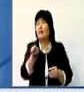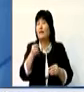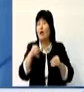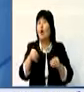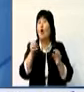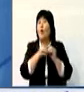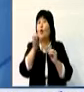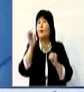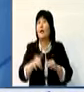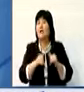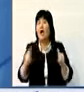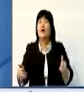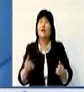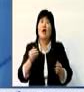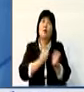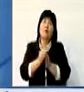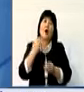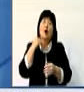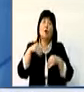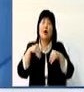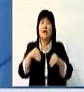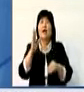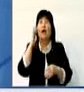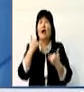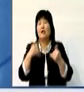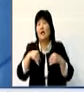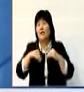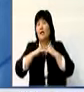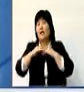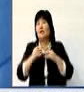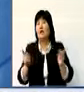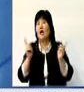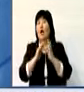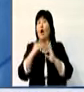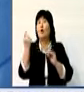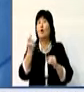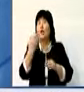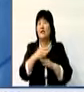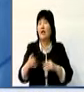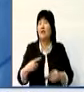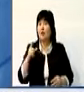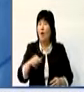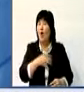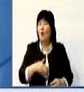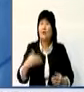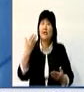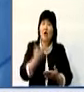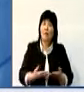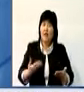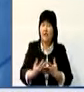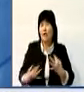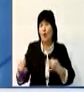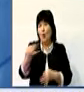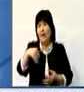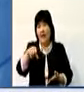болса, 10%-дан астамы бау-бақша өнімдеріне арналмақ. Егіс саласында бас қосқан ауыл шаруашылығы саласының мамандары өзекті мәселелерді ортаға